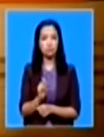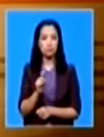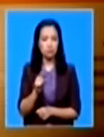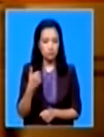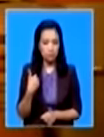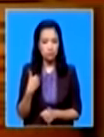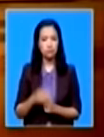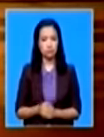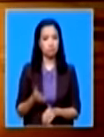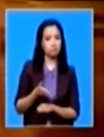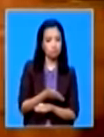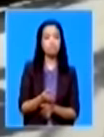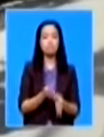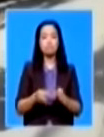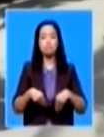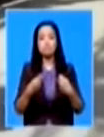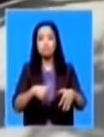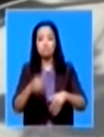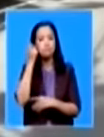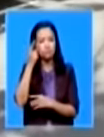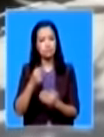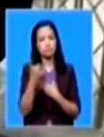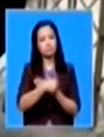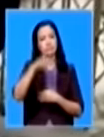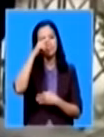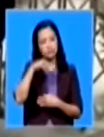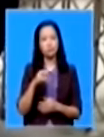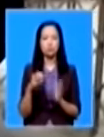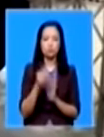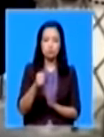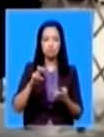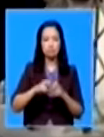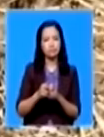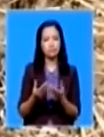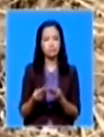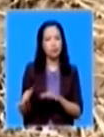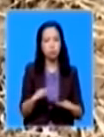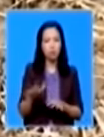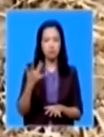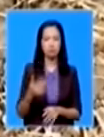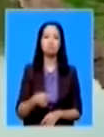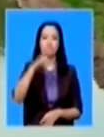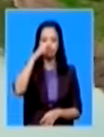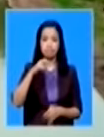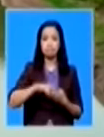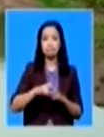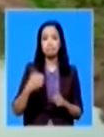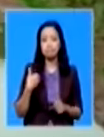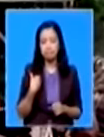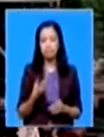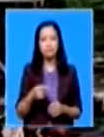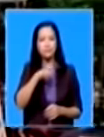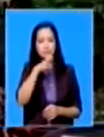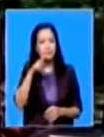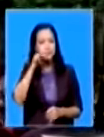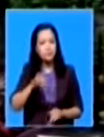ความเฉลียวล่วงหน้าให้ประชาชนเข้าใจประเทศไทยโชคดีที่เราไม่มีภัยพิบัติแบบนี้ใช่ไหมของเราก็มีภัยแล้งมีดินถล่มบ้างน้